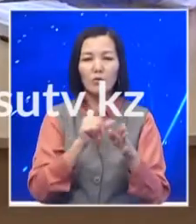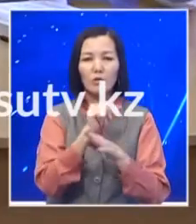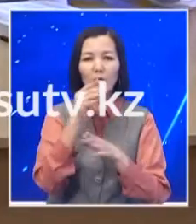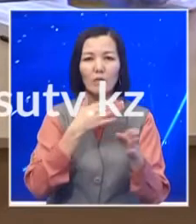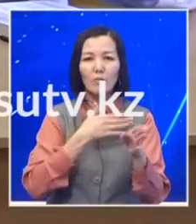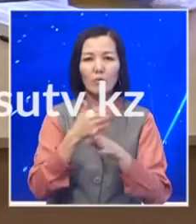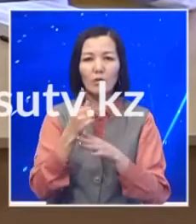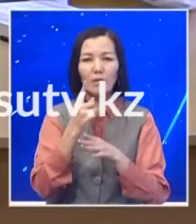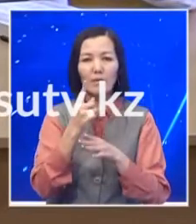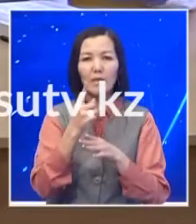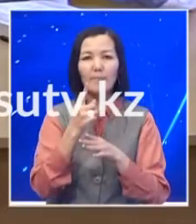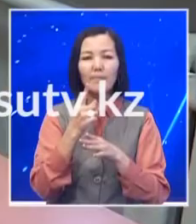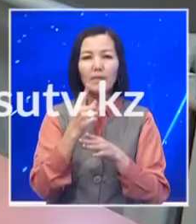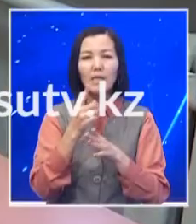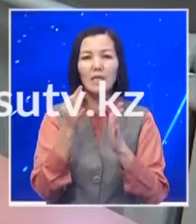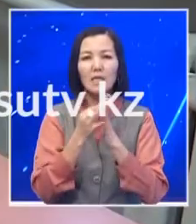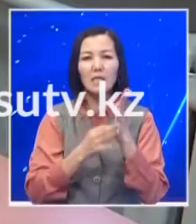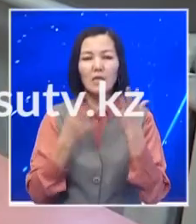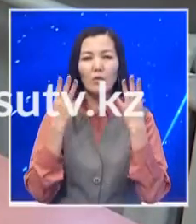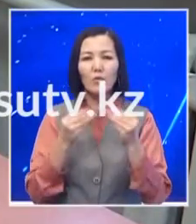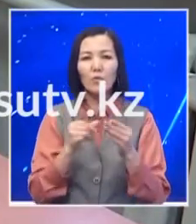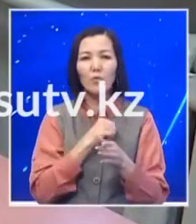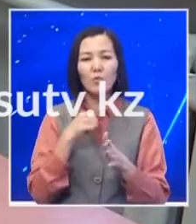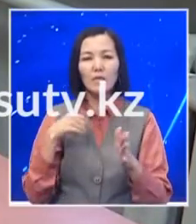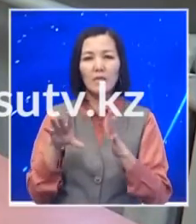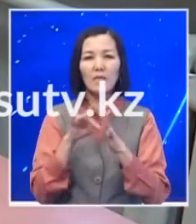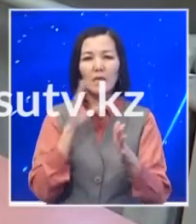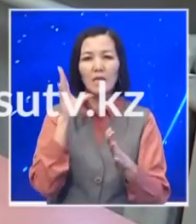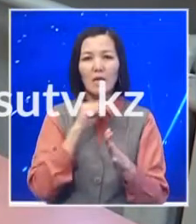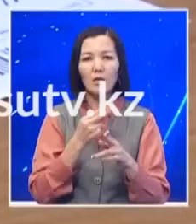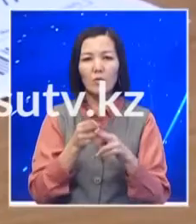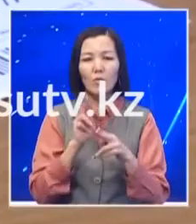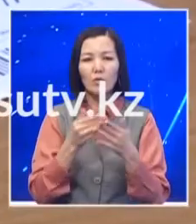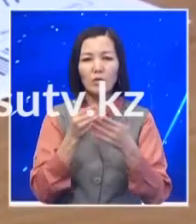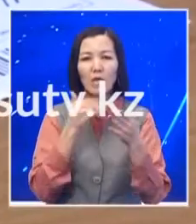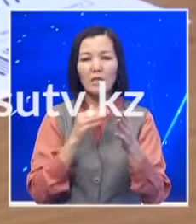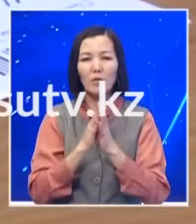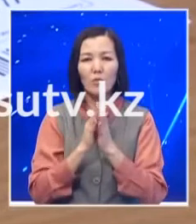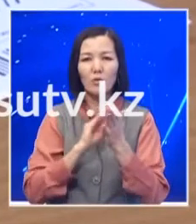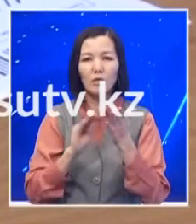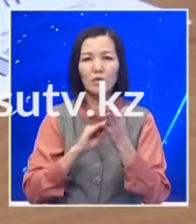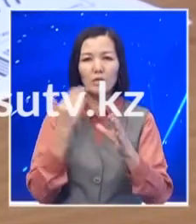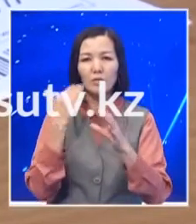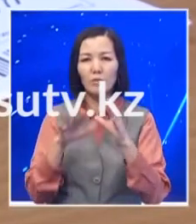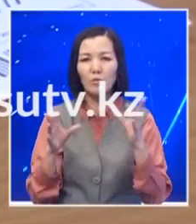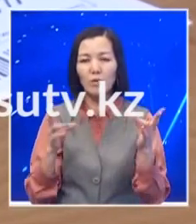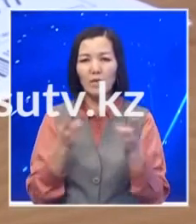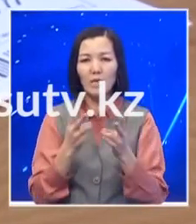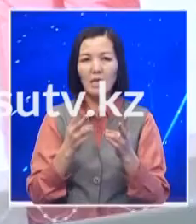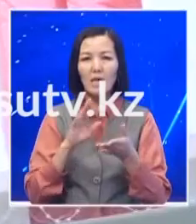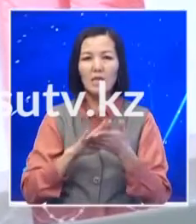бөлінген. Бір айта кетерлігі, тестілеу күнін оқушылардың өздері таңдай алады. Ол үшін алдын ала өтініш беру керек.